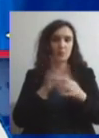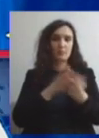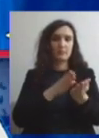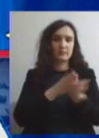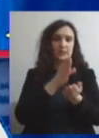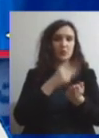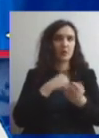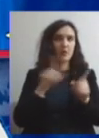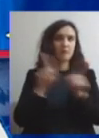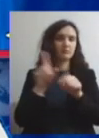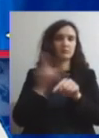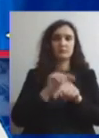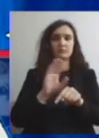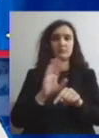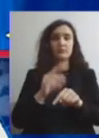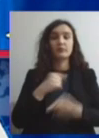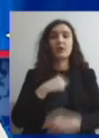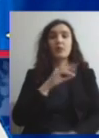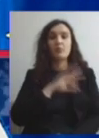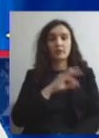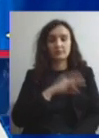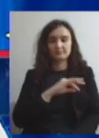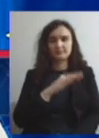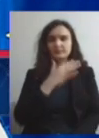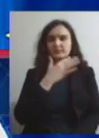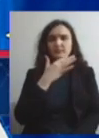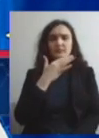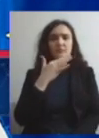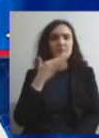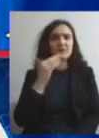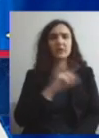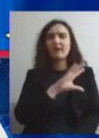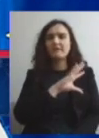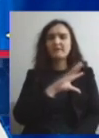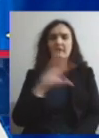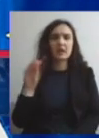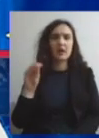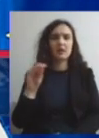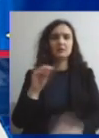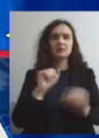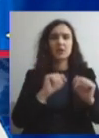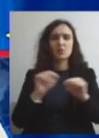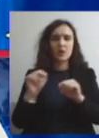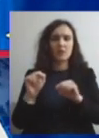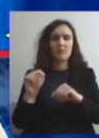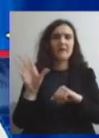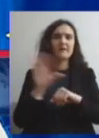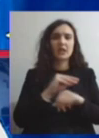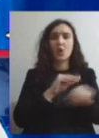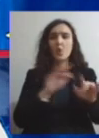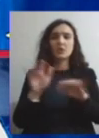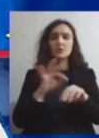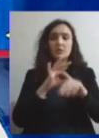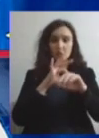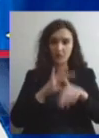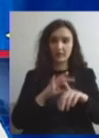გამომდინარე, ჩვენ გამოვიყენეთ ყველა ის ინსტრუმენტი და ჩავატარეთ ყველა ის ღონისძიება და მნიშვნელოვანი აღინიშნოს, რომ ეს